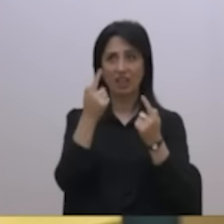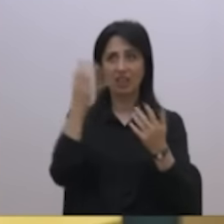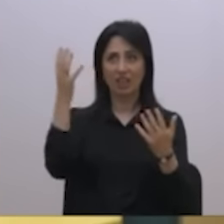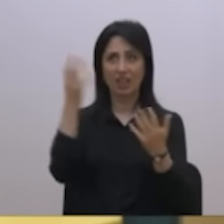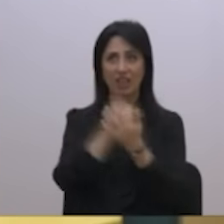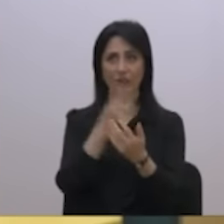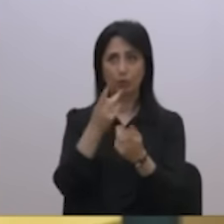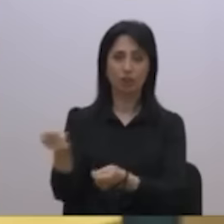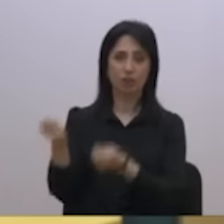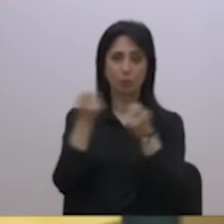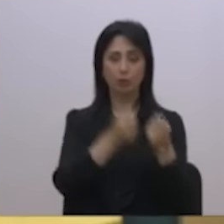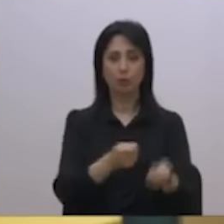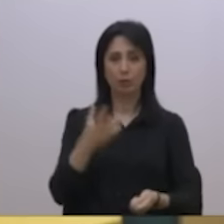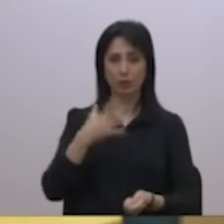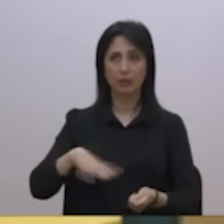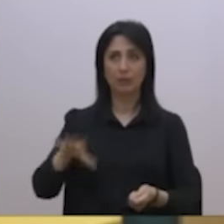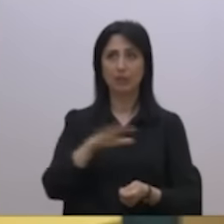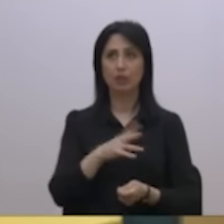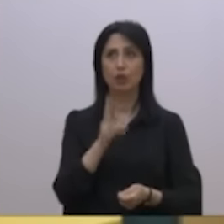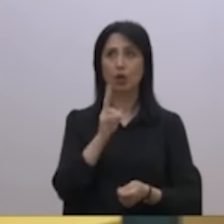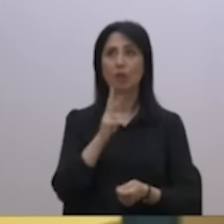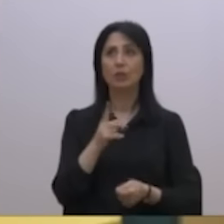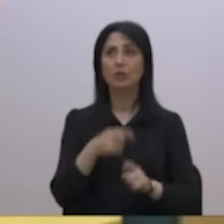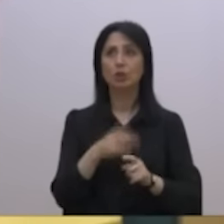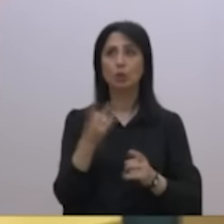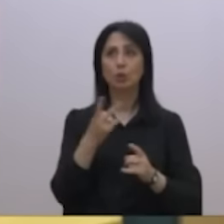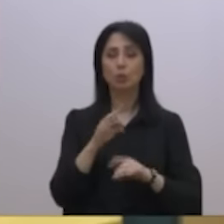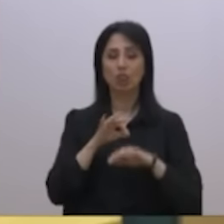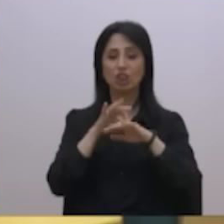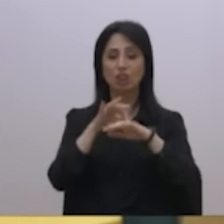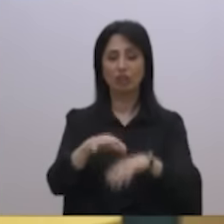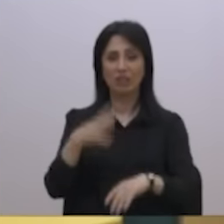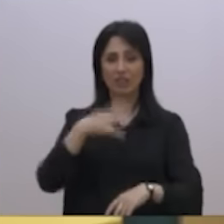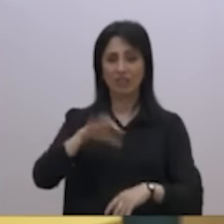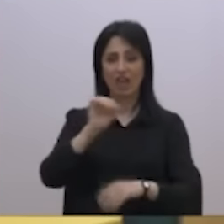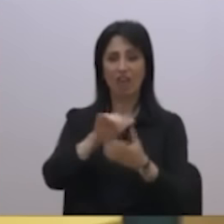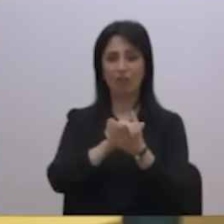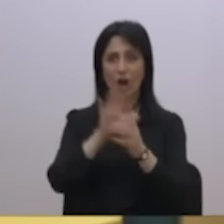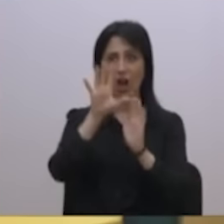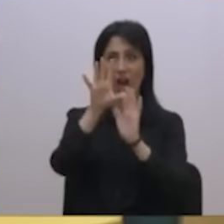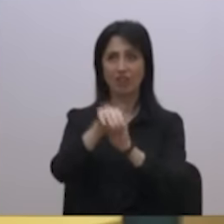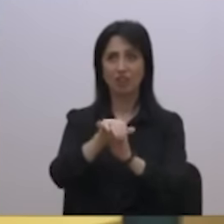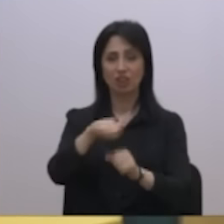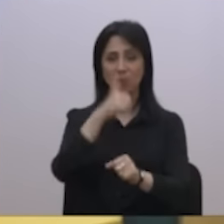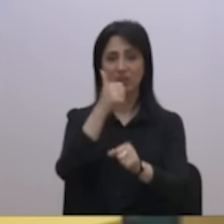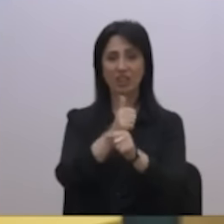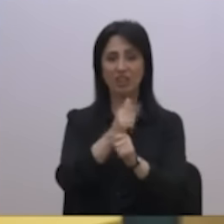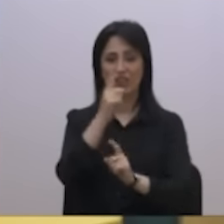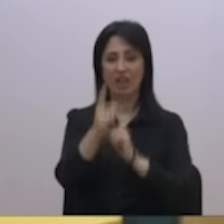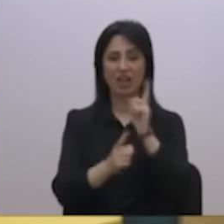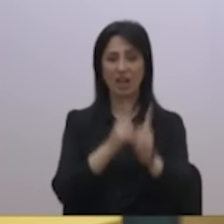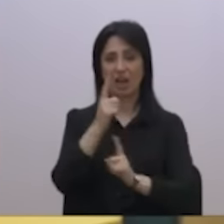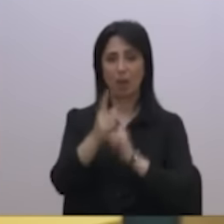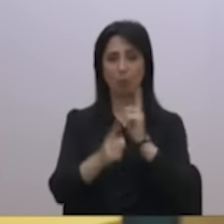უნდა მოუტანოს საქართველოს, რომელმაც უნდა შეიყვანოს საქართველო ევროკავშირში. თავარი რეფორმა, რომელიც